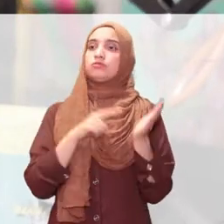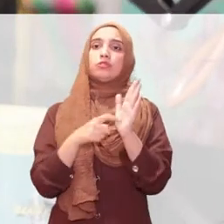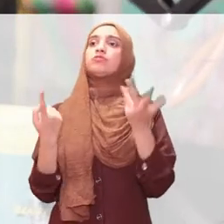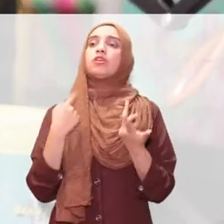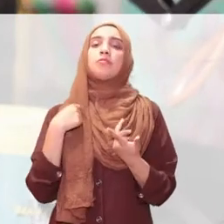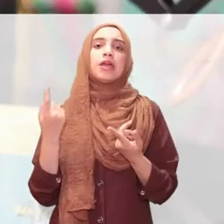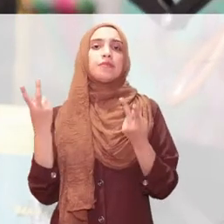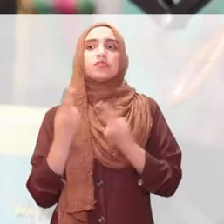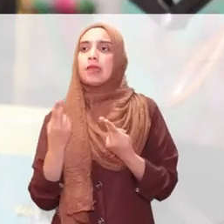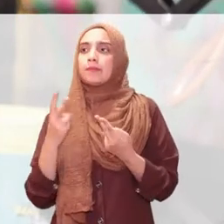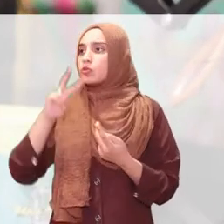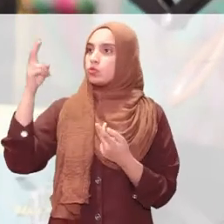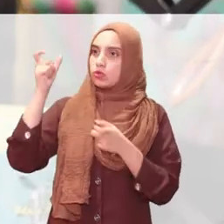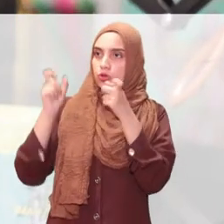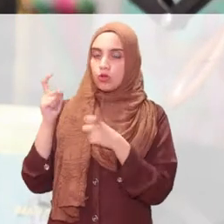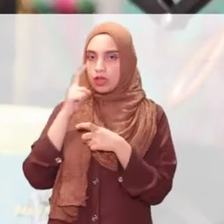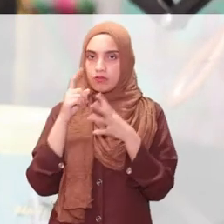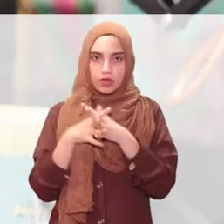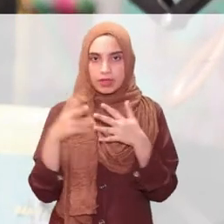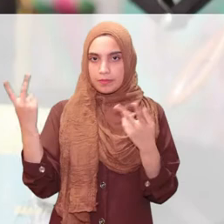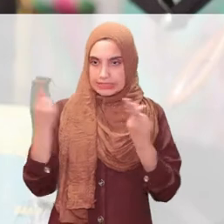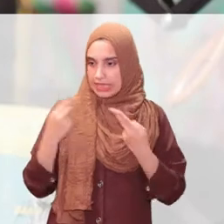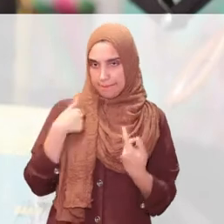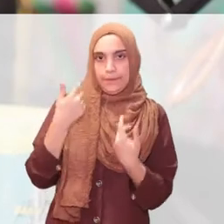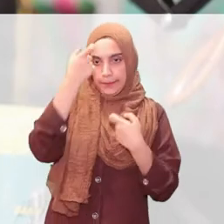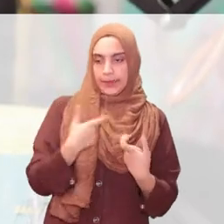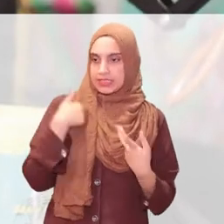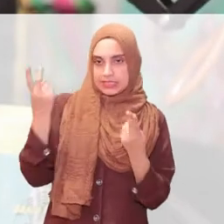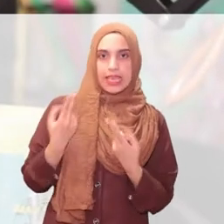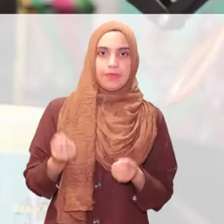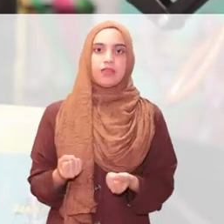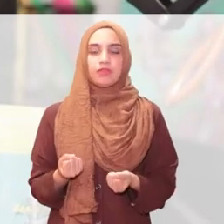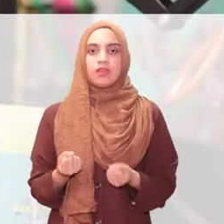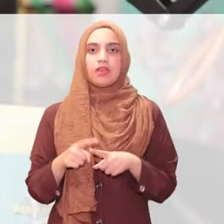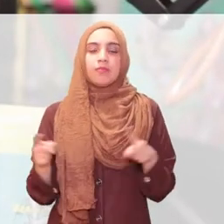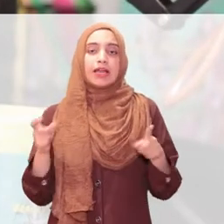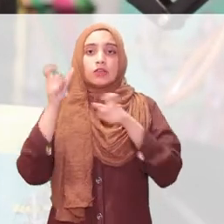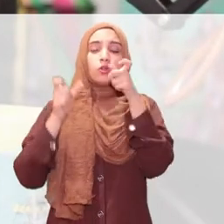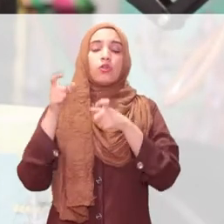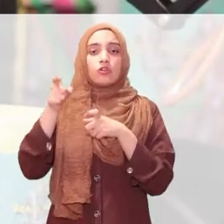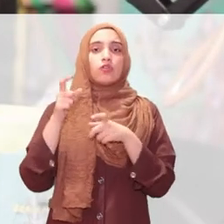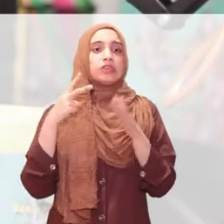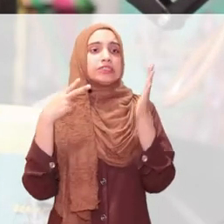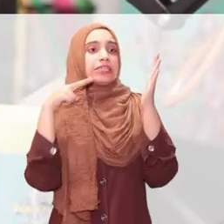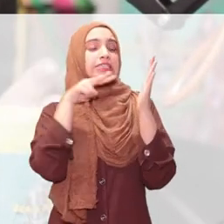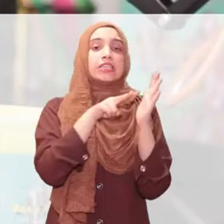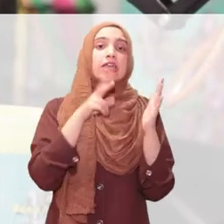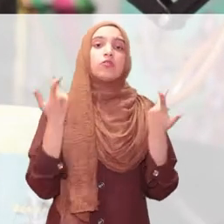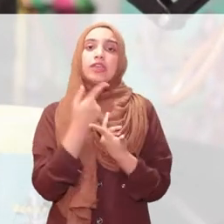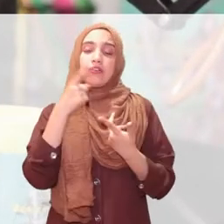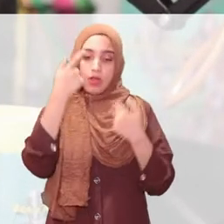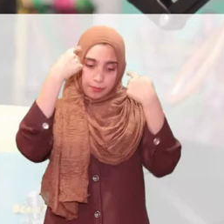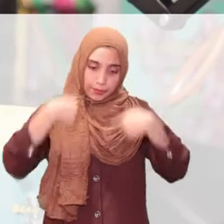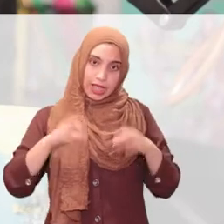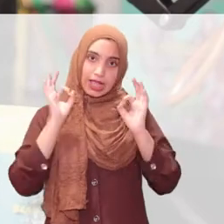नॉट जस्ट अमेज्ड व्हेन चिल्ड्रन और जिम ऑफ प्रोडक्शन आफ क्लॉथिंग और कॉस्मेटिक मेडिकल